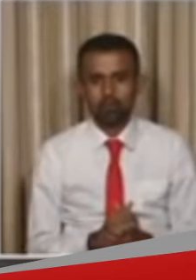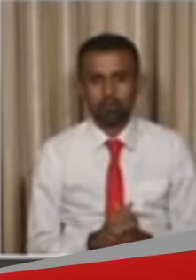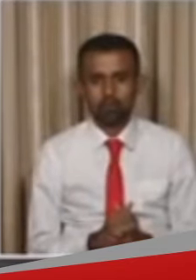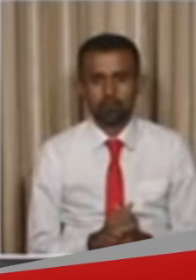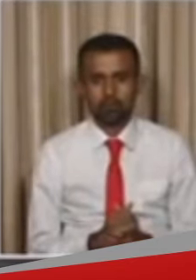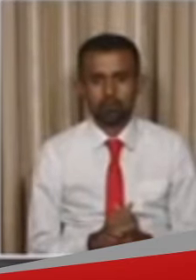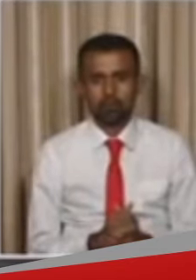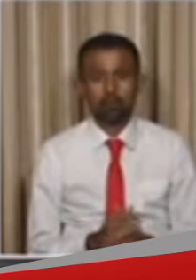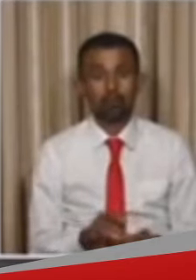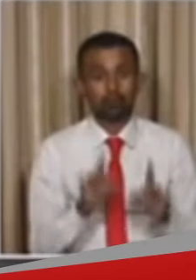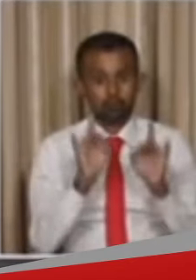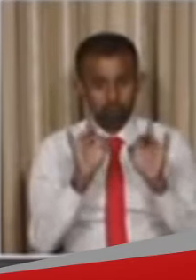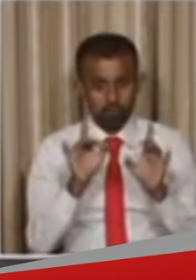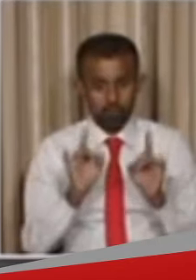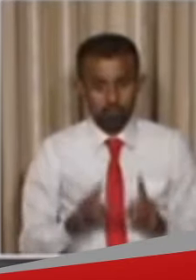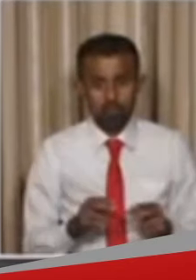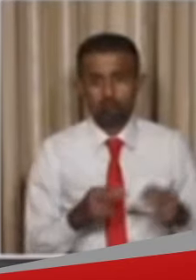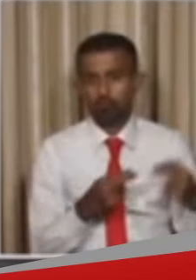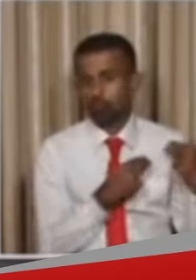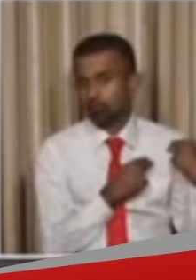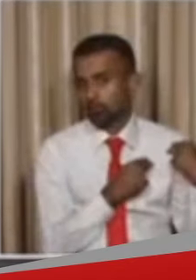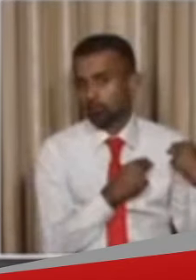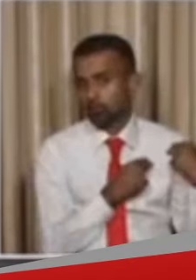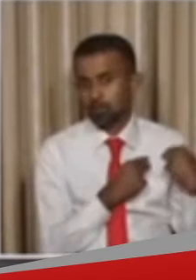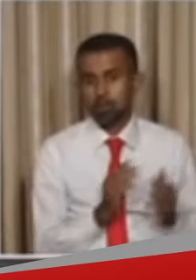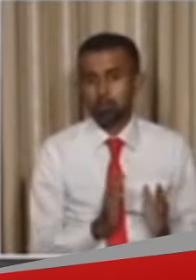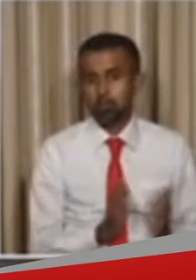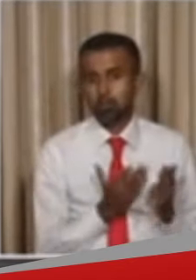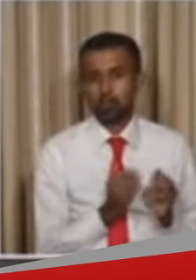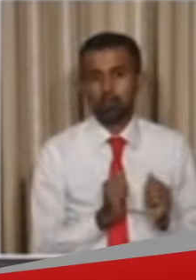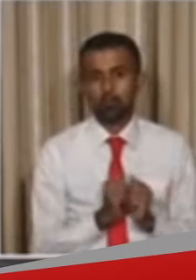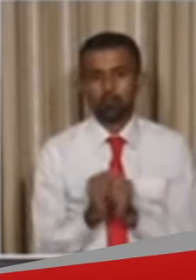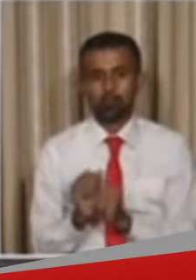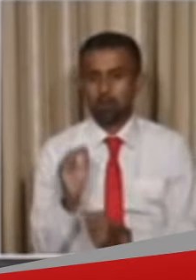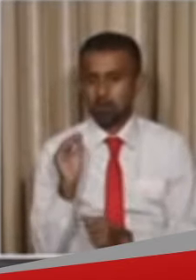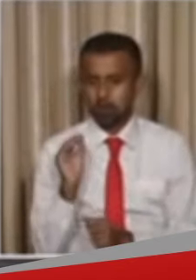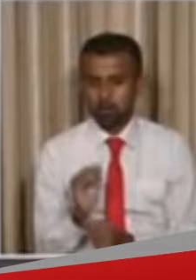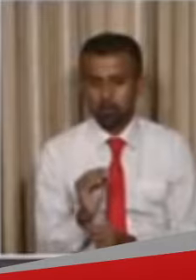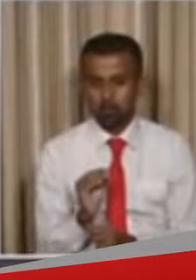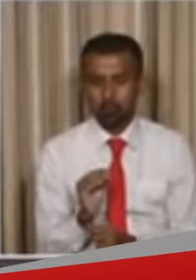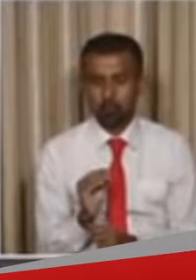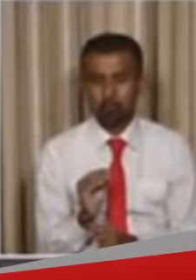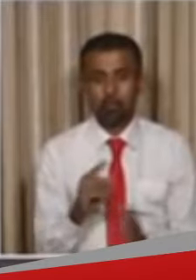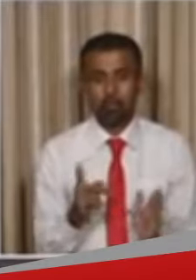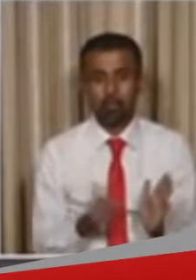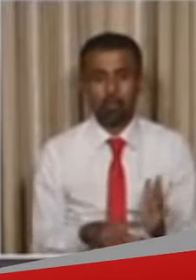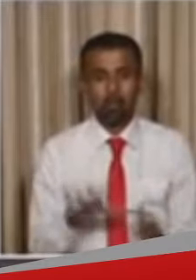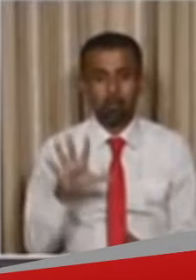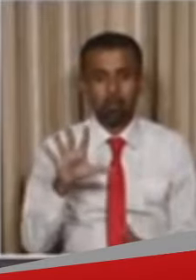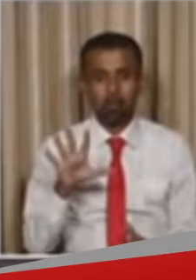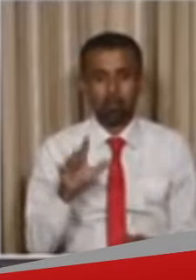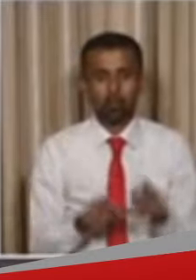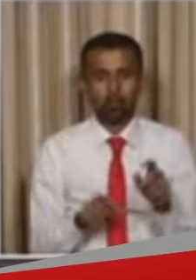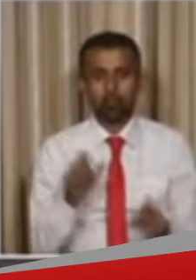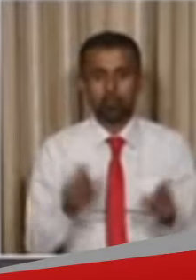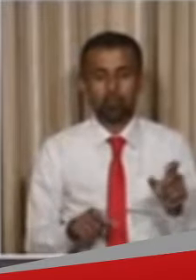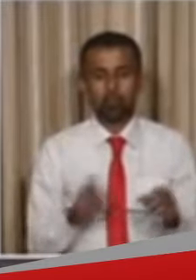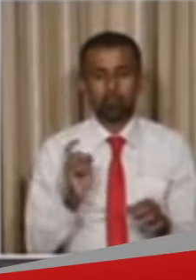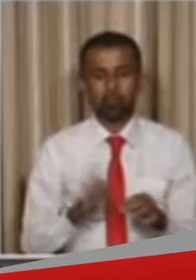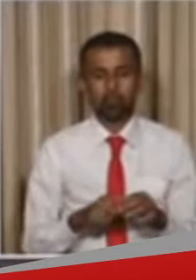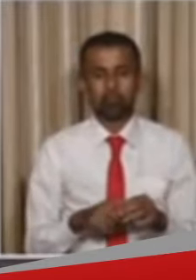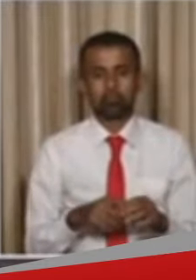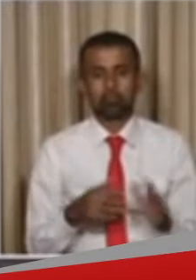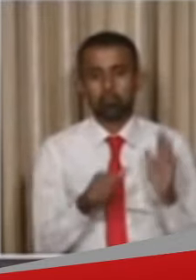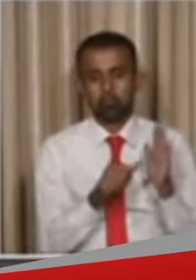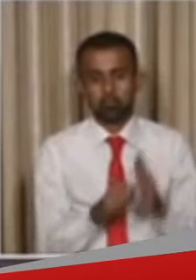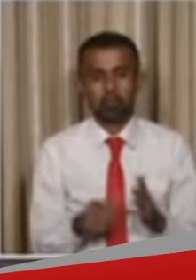ඔබතුමා ඒ ආකාරයට වගකීමකින් මුල ඉඳලම කටයුතු කරා නම් රජය මේ ලක්ෂපාකට ආසන්න මිනිස්සු මේ ප්‍රශ්නෙට මැදිහත් වෙන්නේ